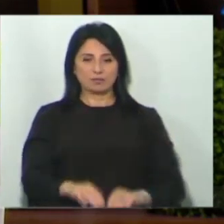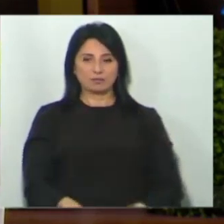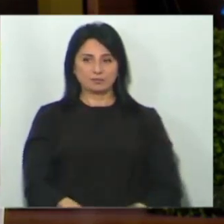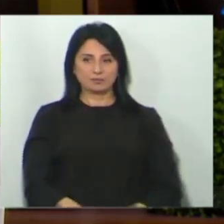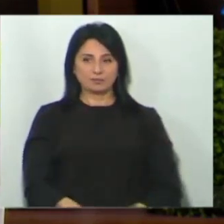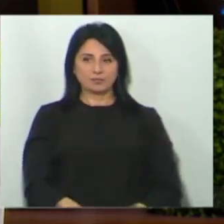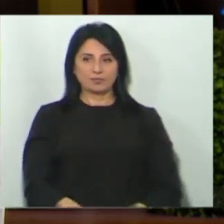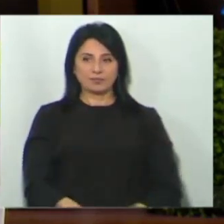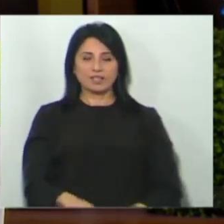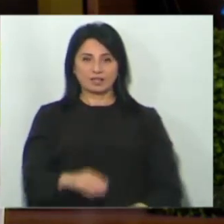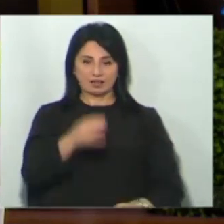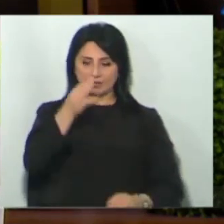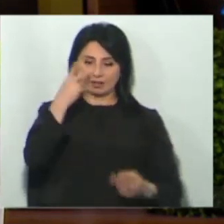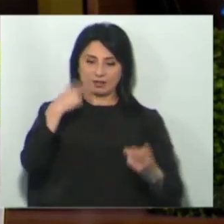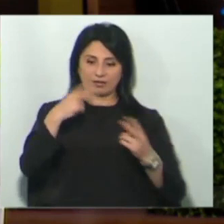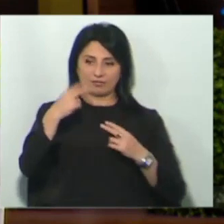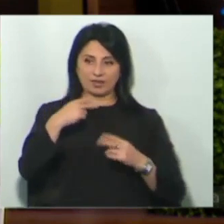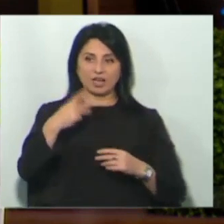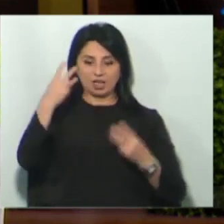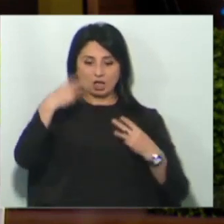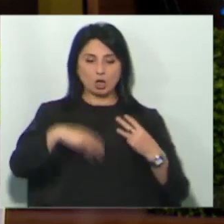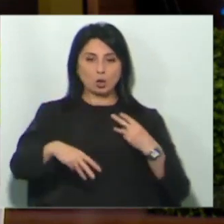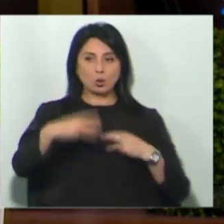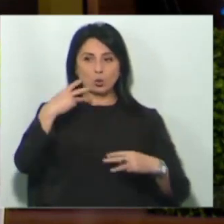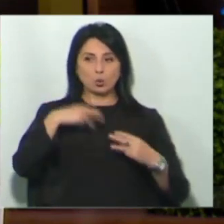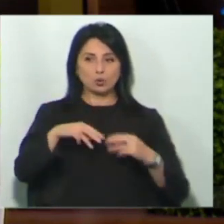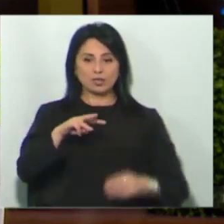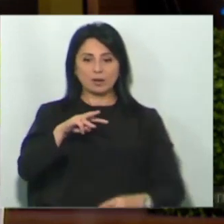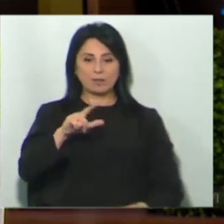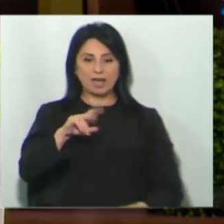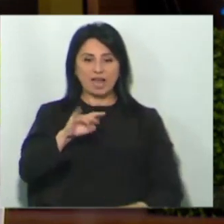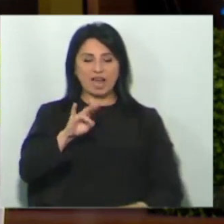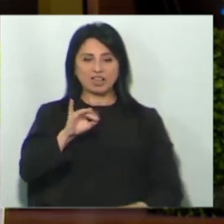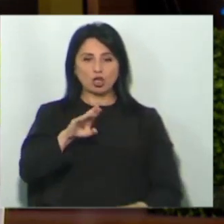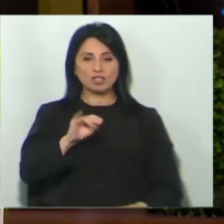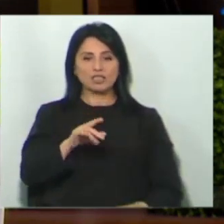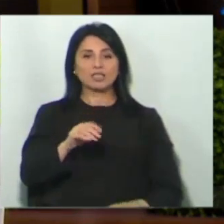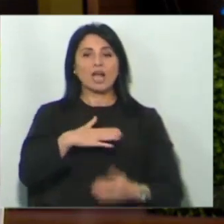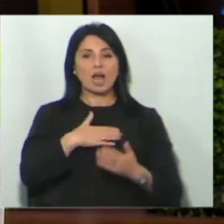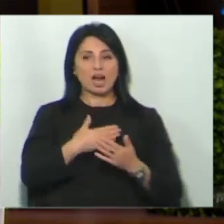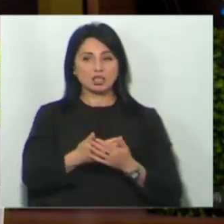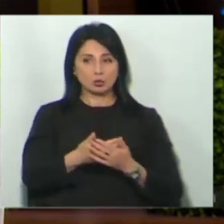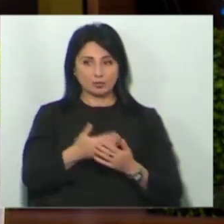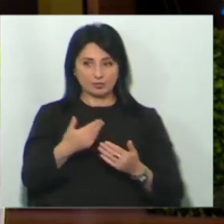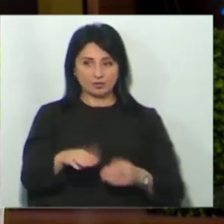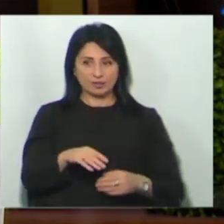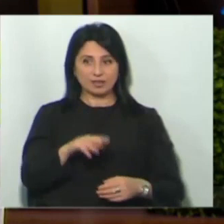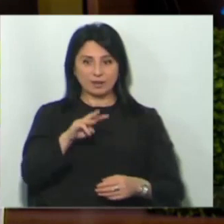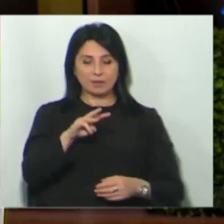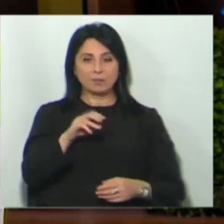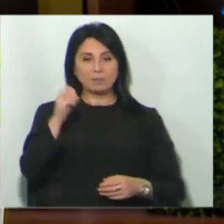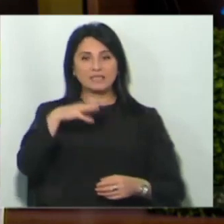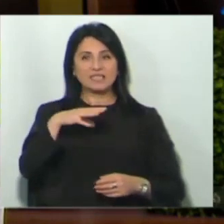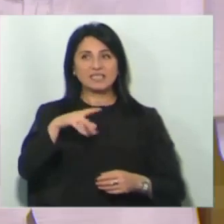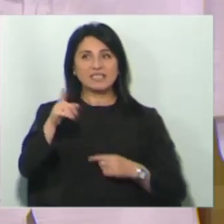თავს მოვიწონებთ. Რუჯი ნამდვილად საჭიროა მელანოციტების აქტიურობა, რუჯს აღარ ვახსენებ, ეხლა